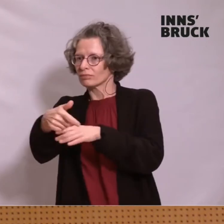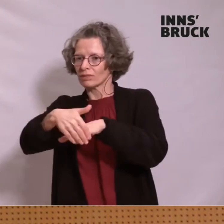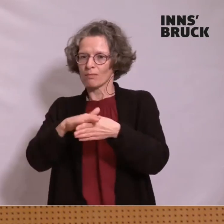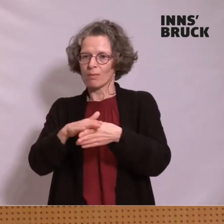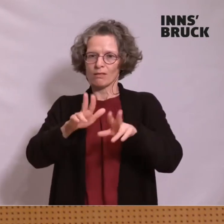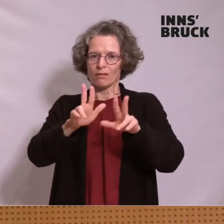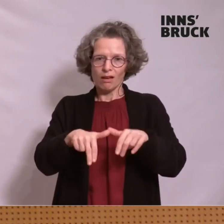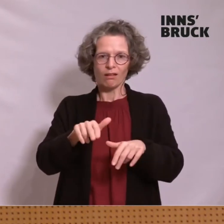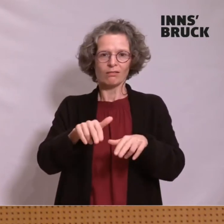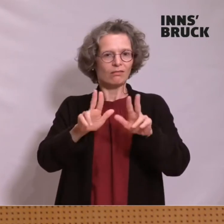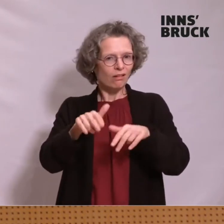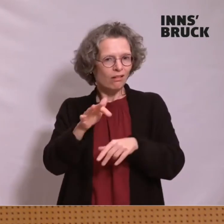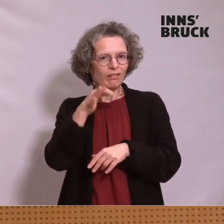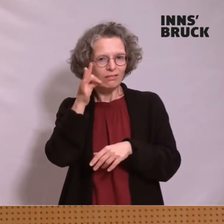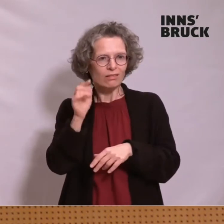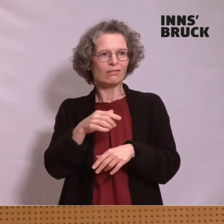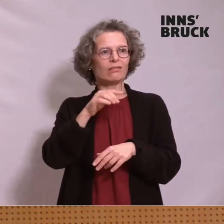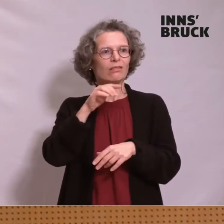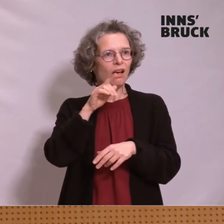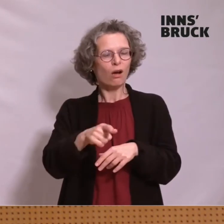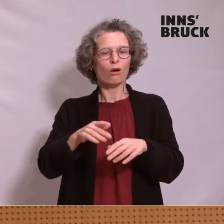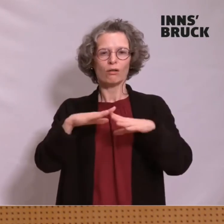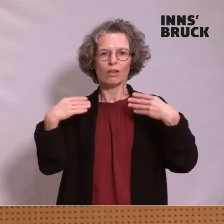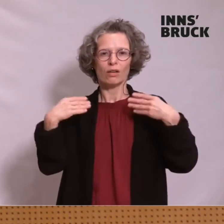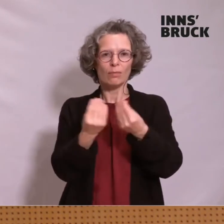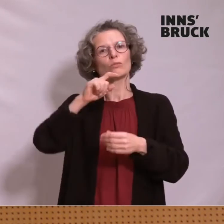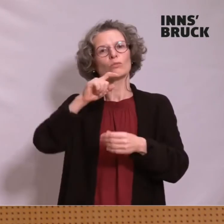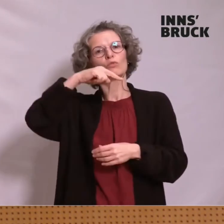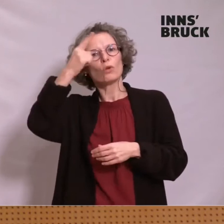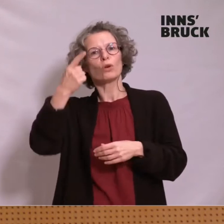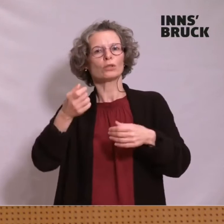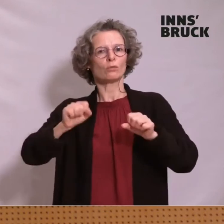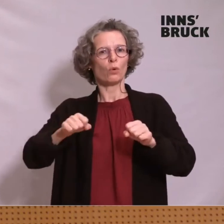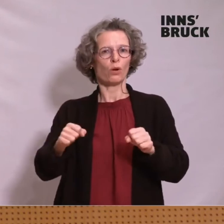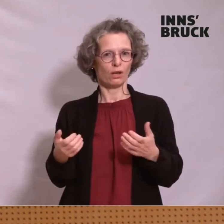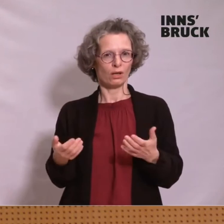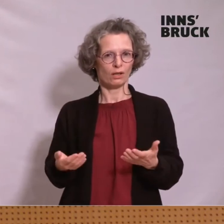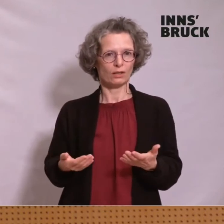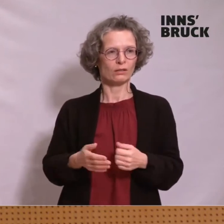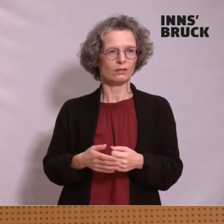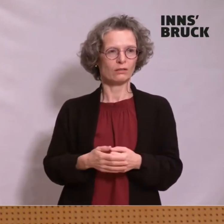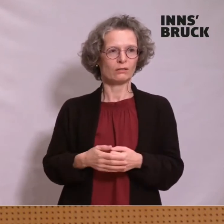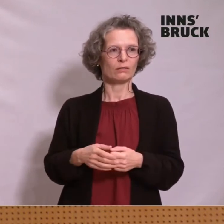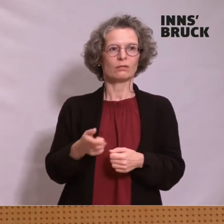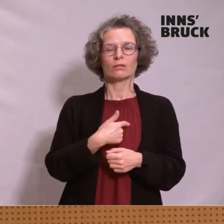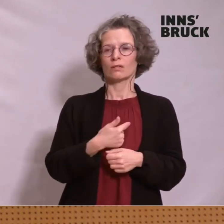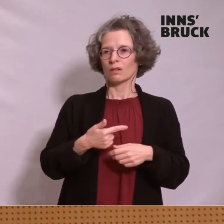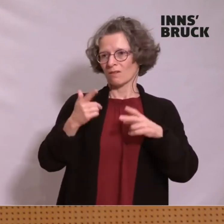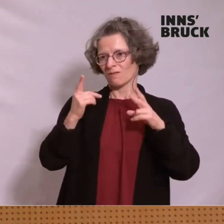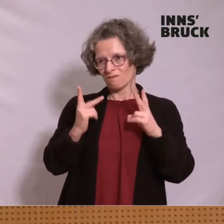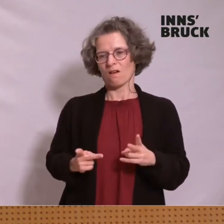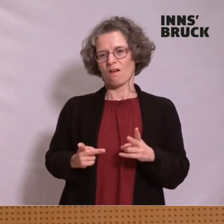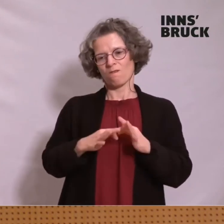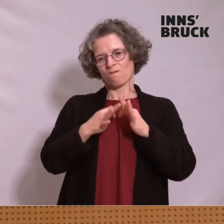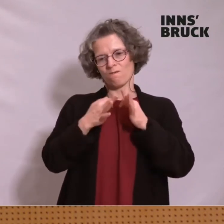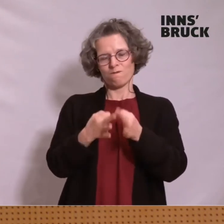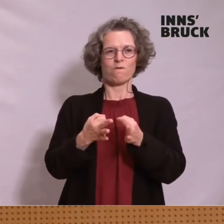hier in diesem Saal zu Recht gemeinsam stolz sein dürfen, sind wahre Schätze für unsere Stadt.